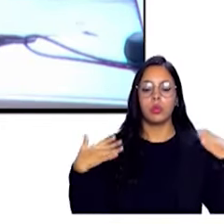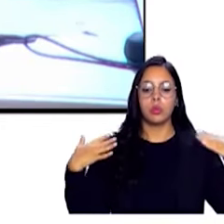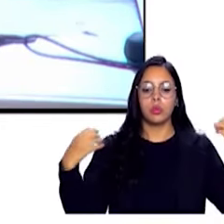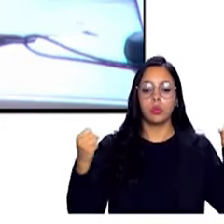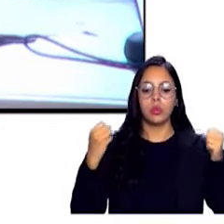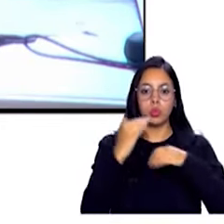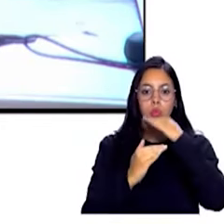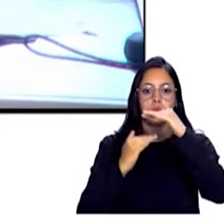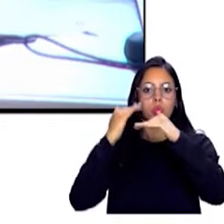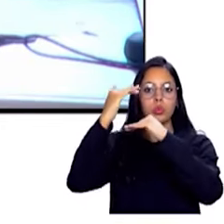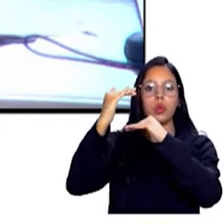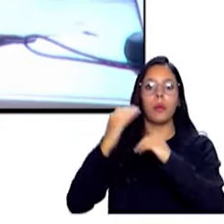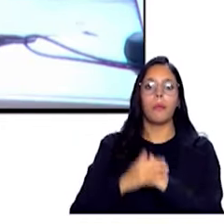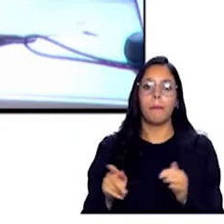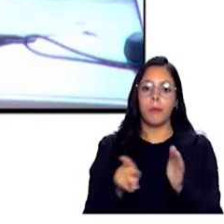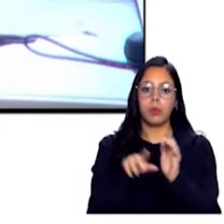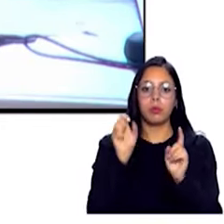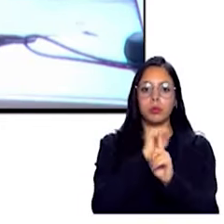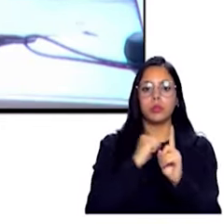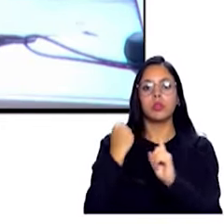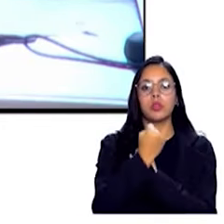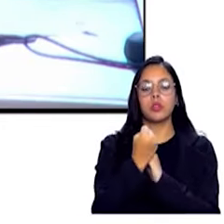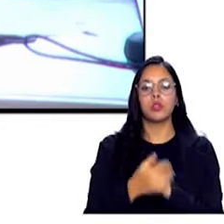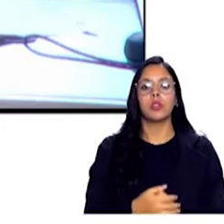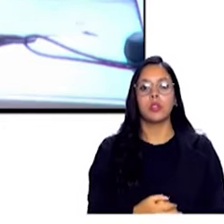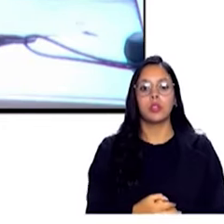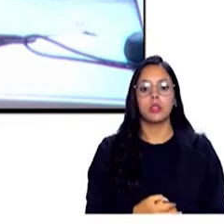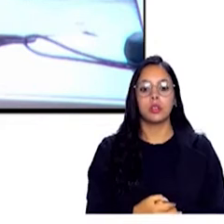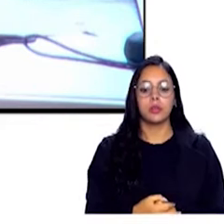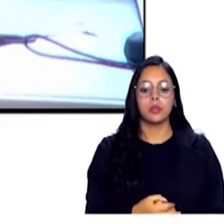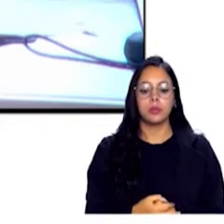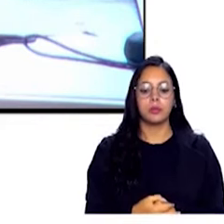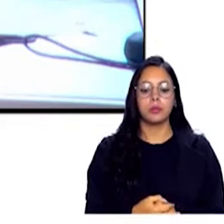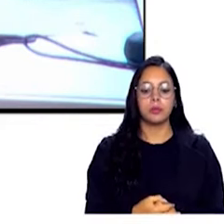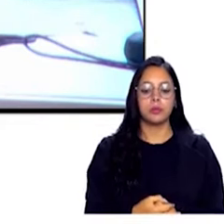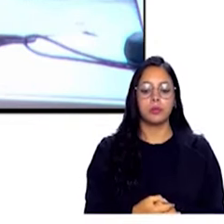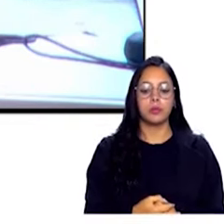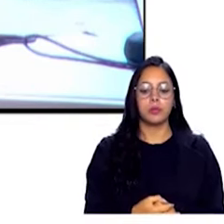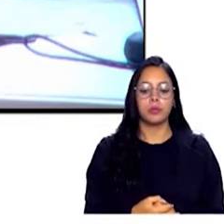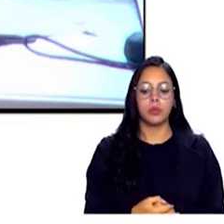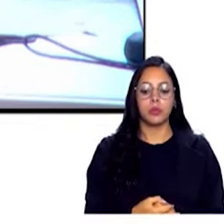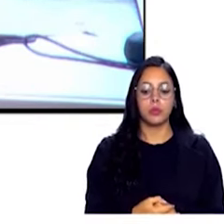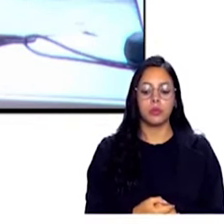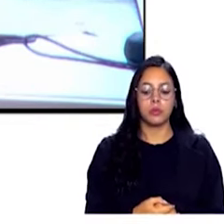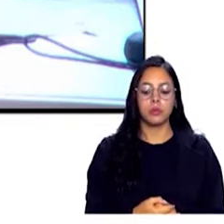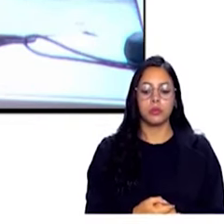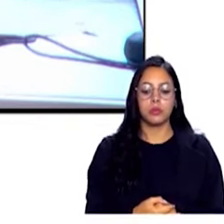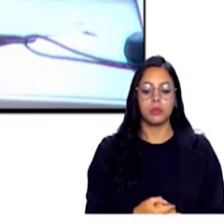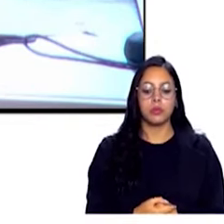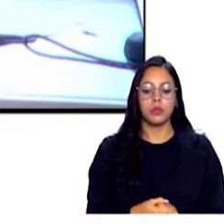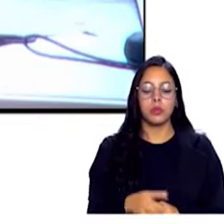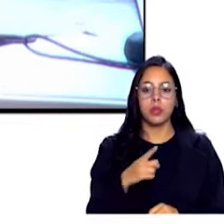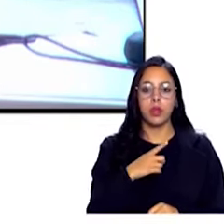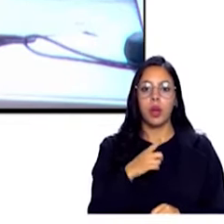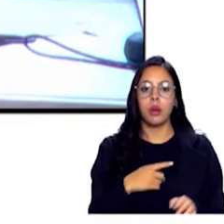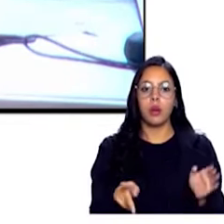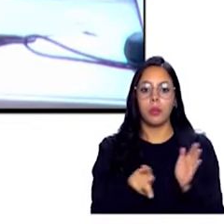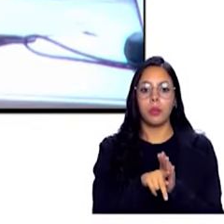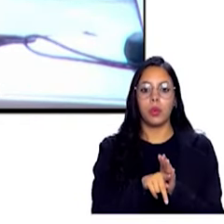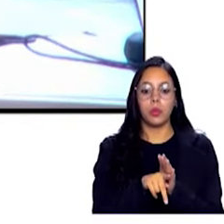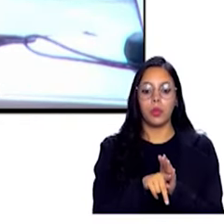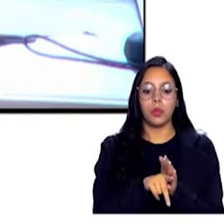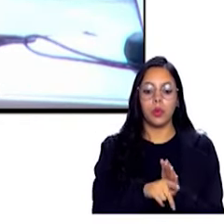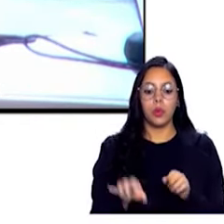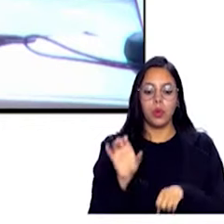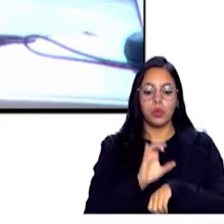Pour filtrer les recours à la cour de cassation on peut agir non pas sur la procédure mais sur des régles de droit substantielle